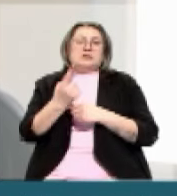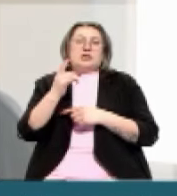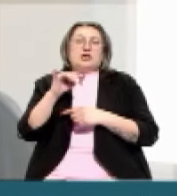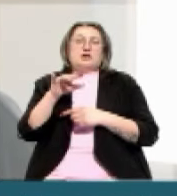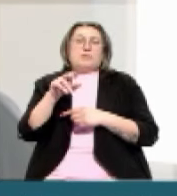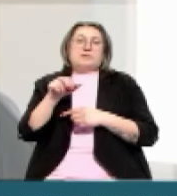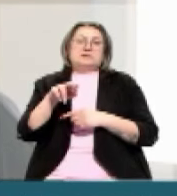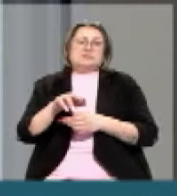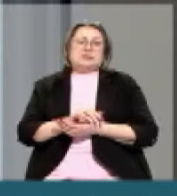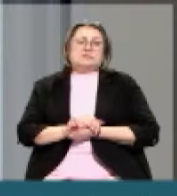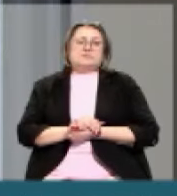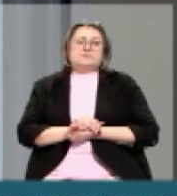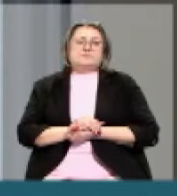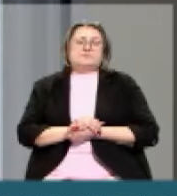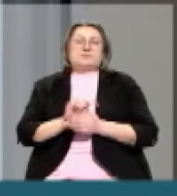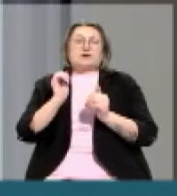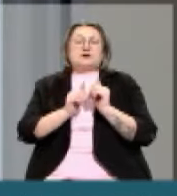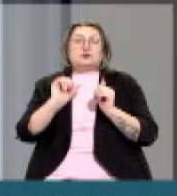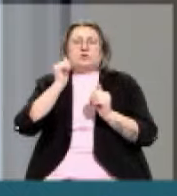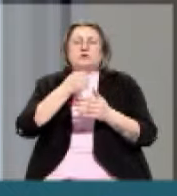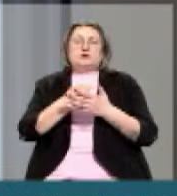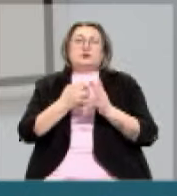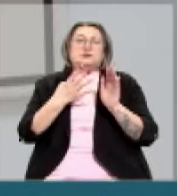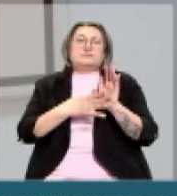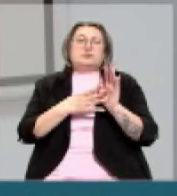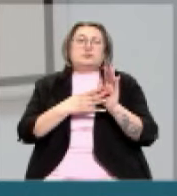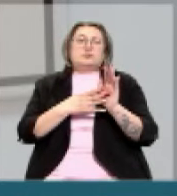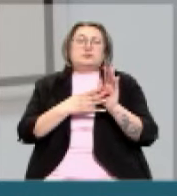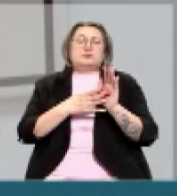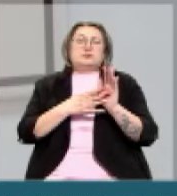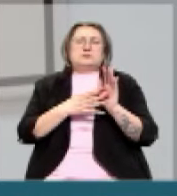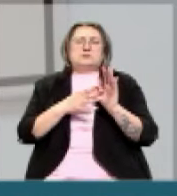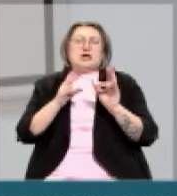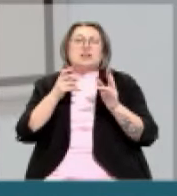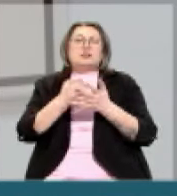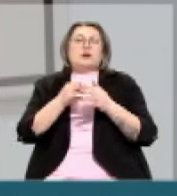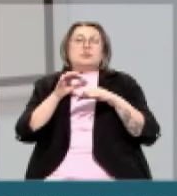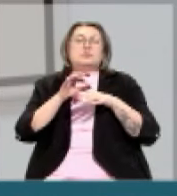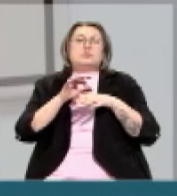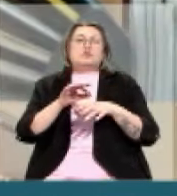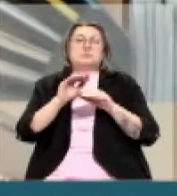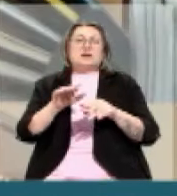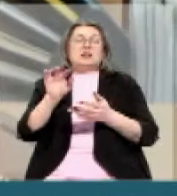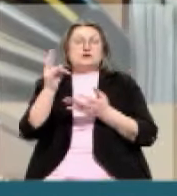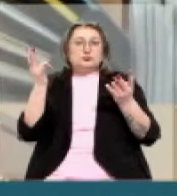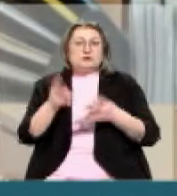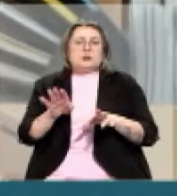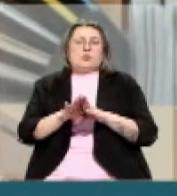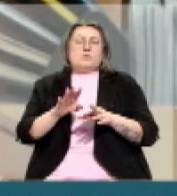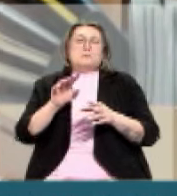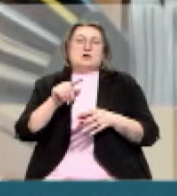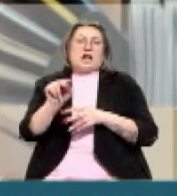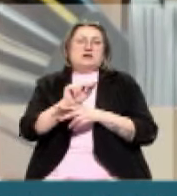қойылады. Жыл сайын аймақта 90-ға дейін шала туылған нәрестелер мұндай шұғыл емдеуді қажет етеді. Дәрігерлер